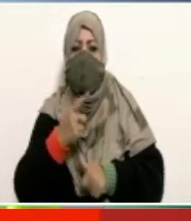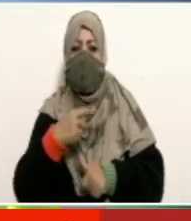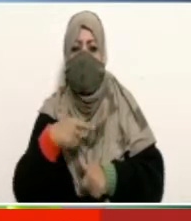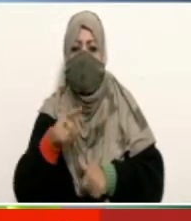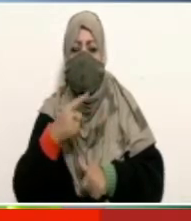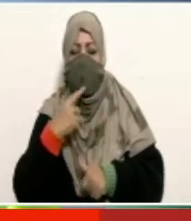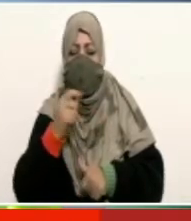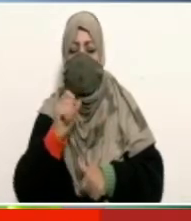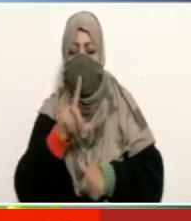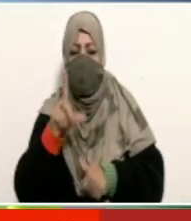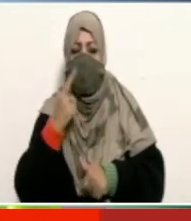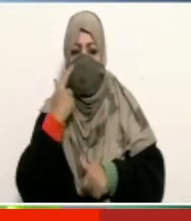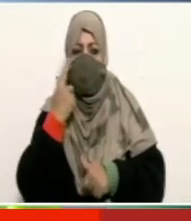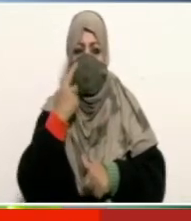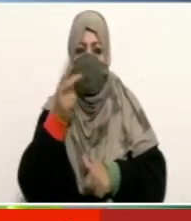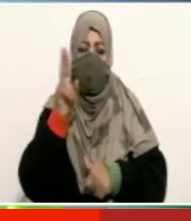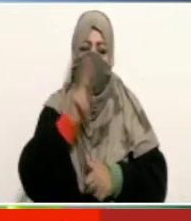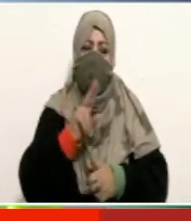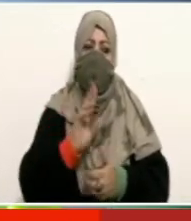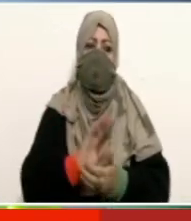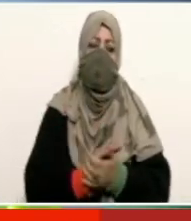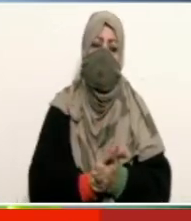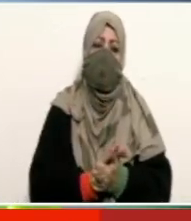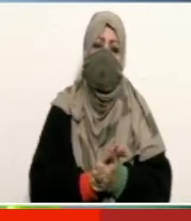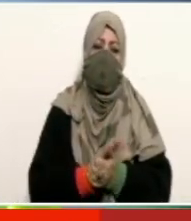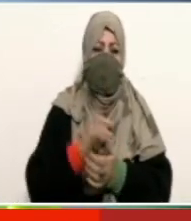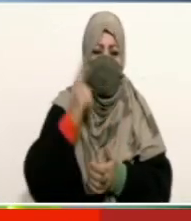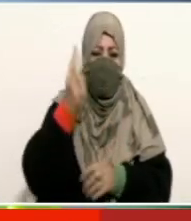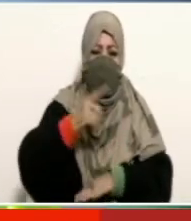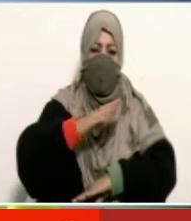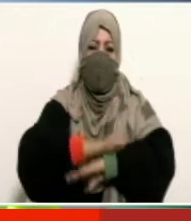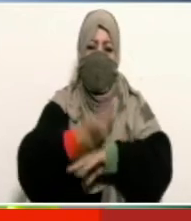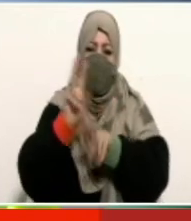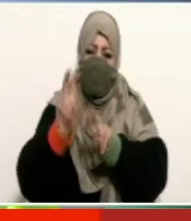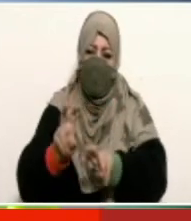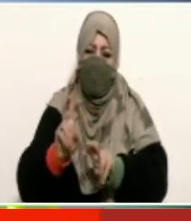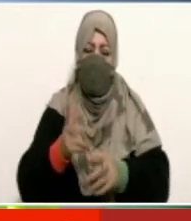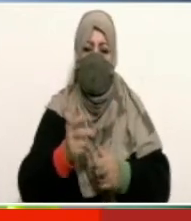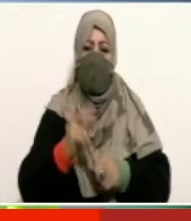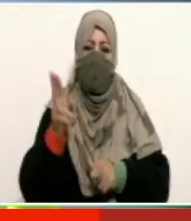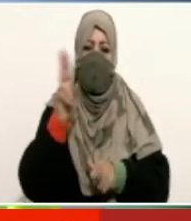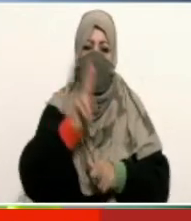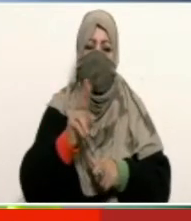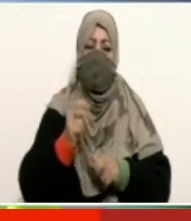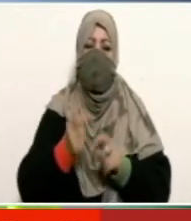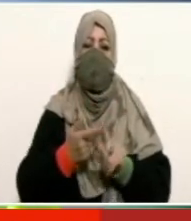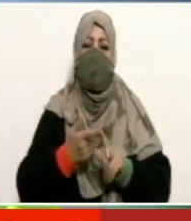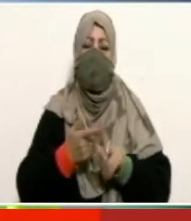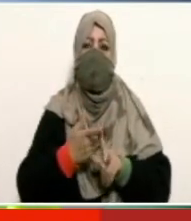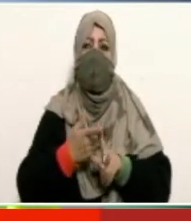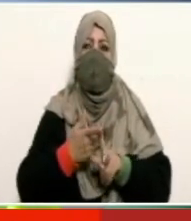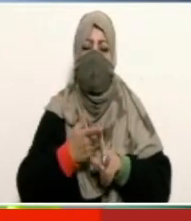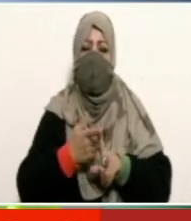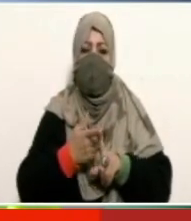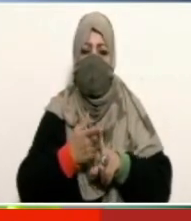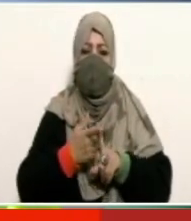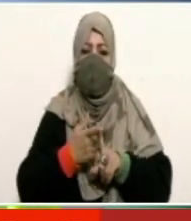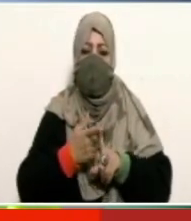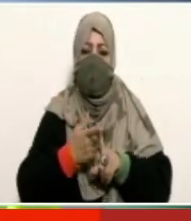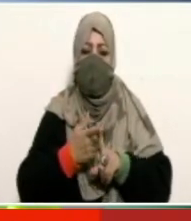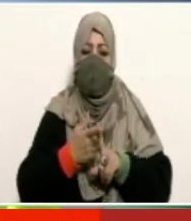الثاني، ألو؟ أيوة معك. أيوة السؤال الثاني، ما حكم الدين؟ تو